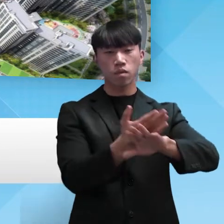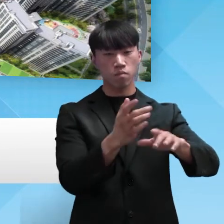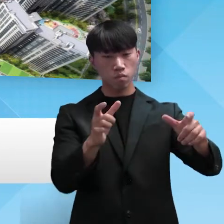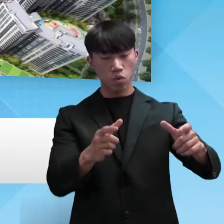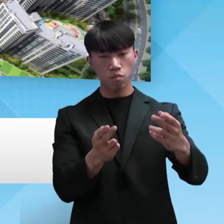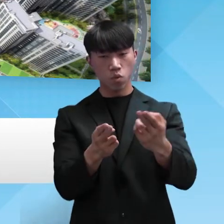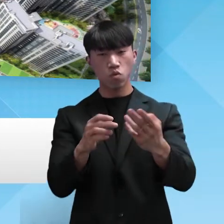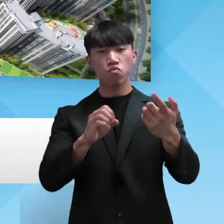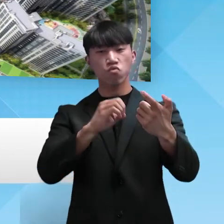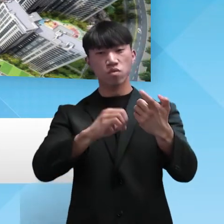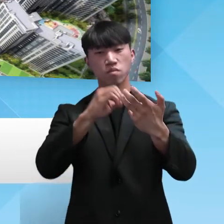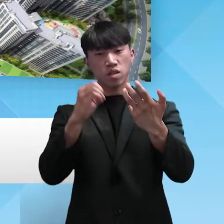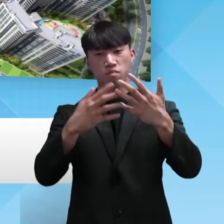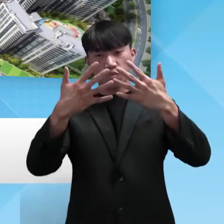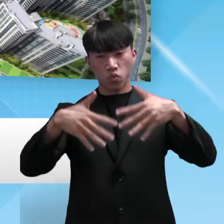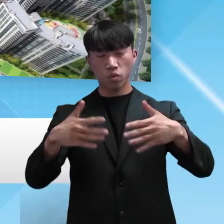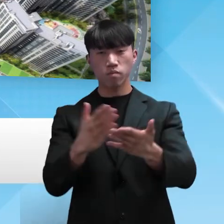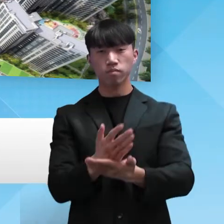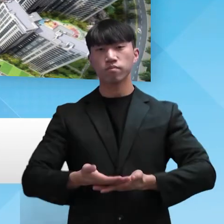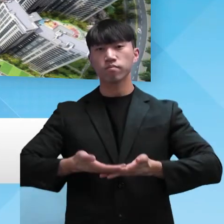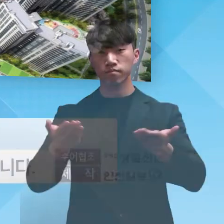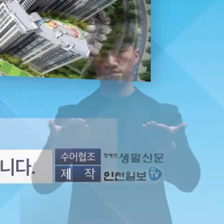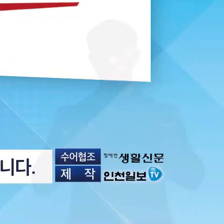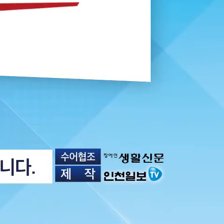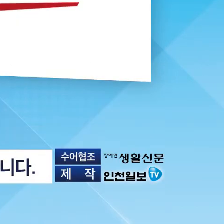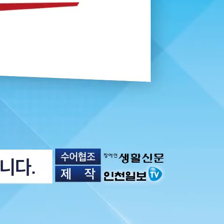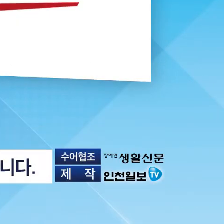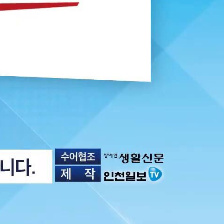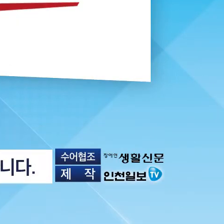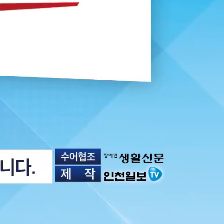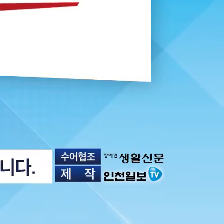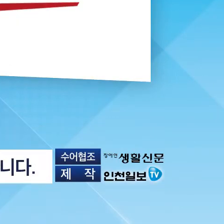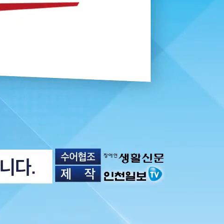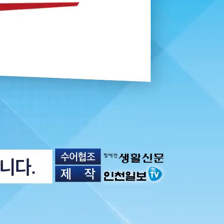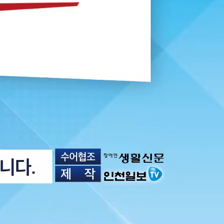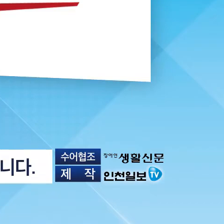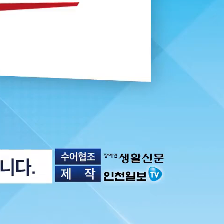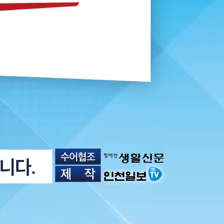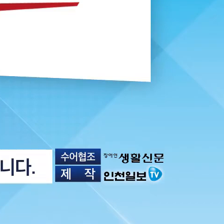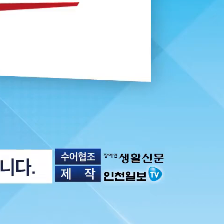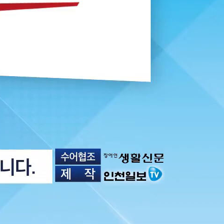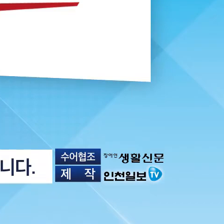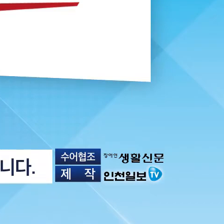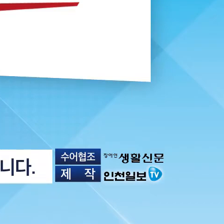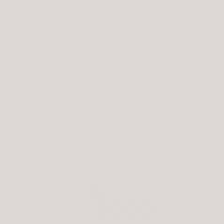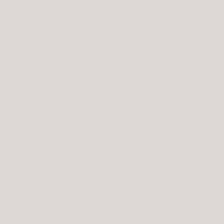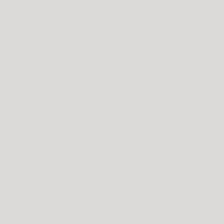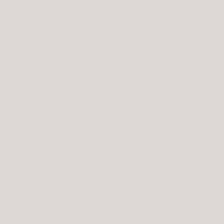60에서 80%의 임대 조건으로 공급됩니다. 이상 인천일보 백초브리핑이었습니다.